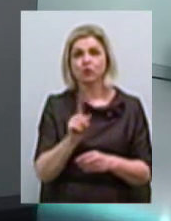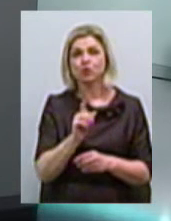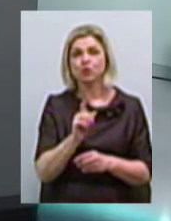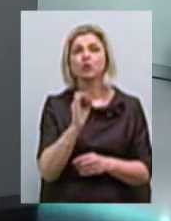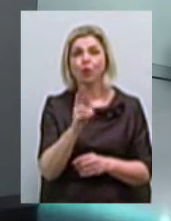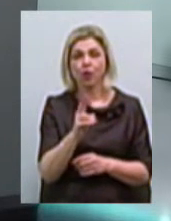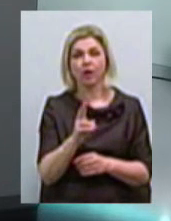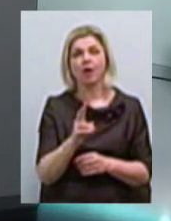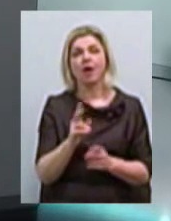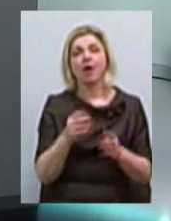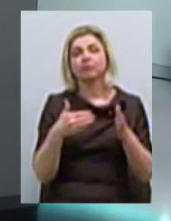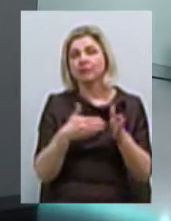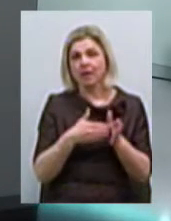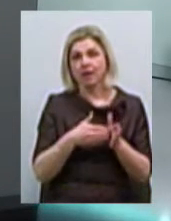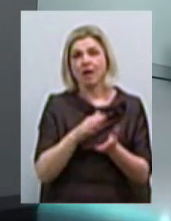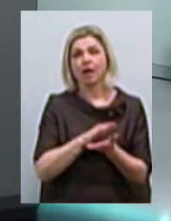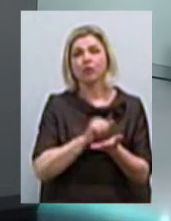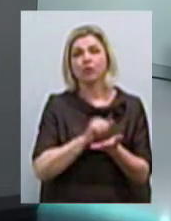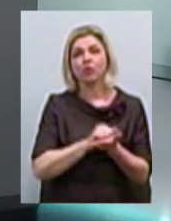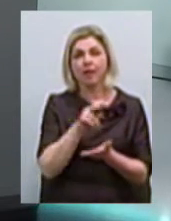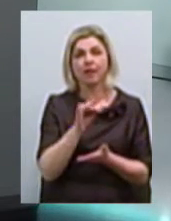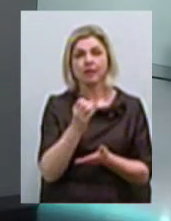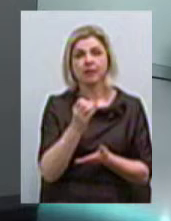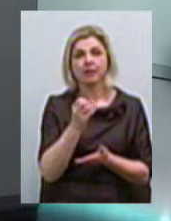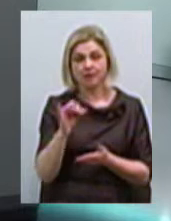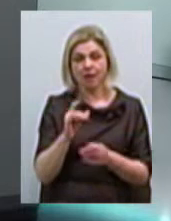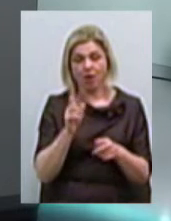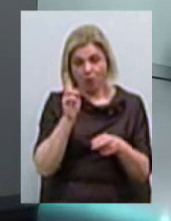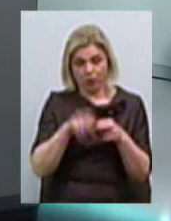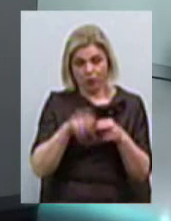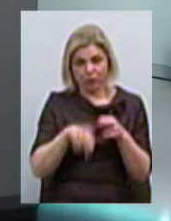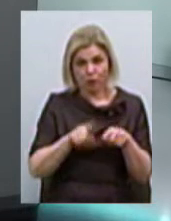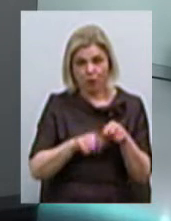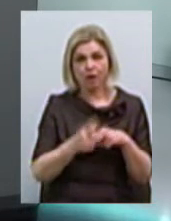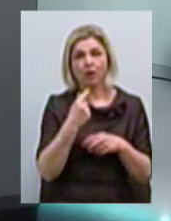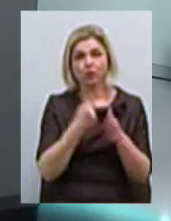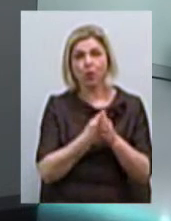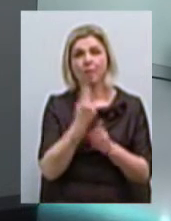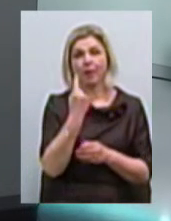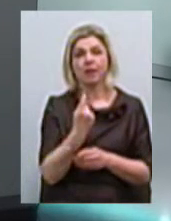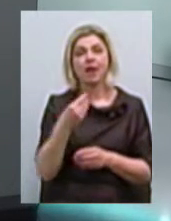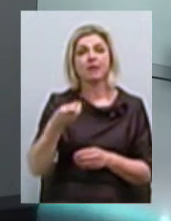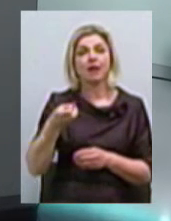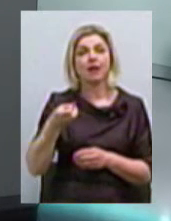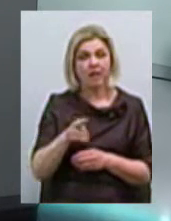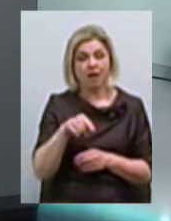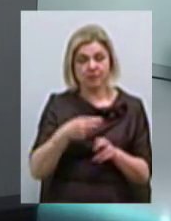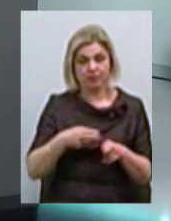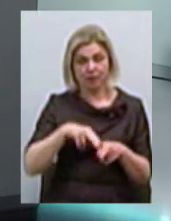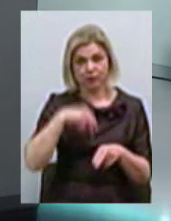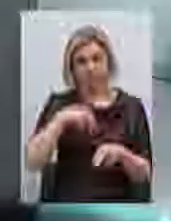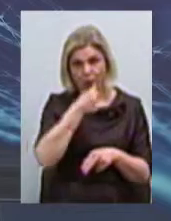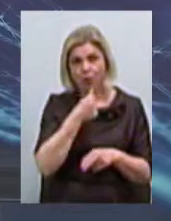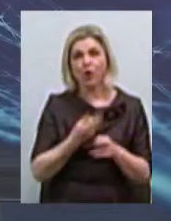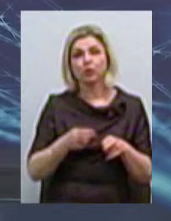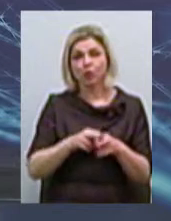термін, граничний термін подання податкової декларації спливає до 1 травня поточного року. Тому